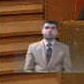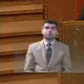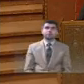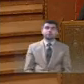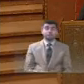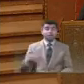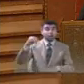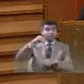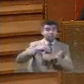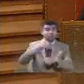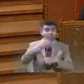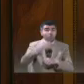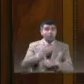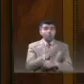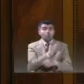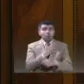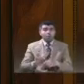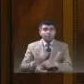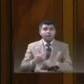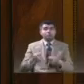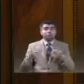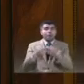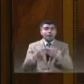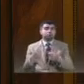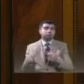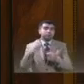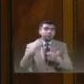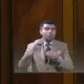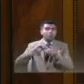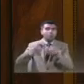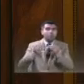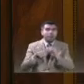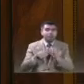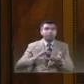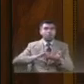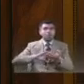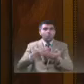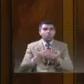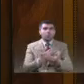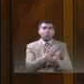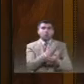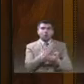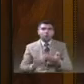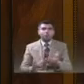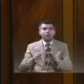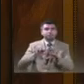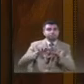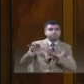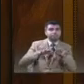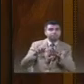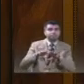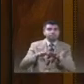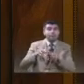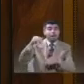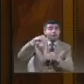لما هذه الحكومة عرفات أزمة سياسية والتحق بها الحزب اللي كينتمي ليه حزب التجمع الوطني للأحرار،